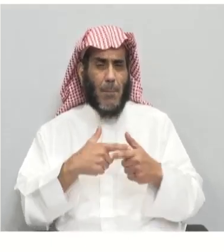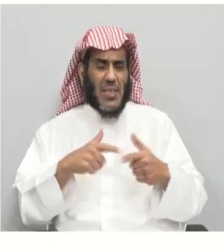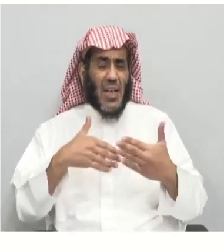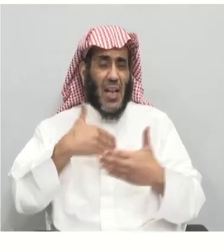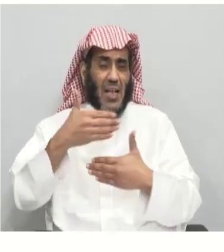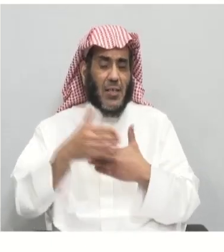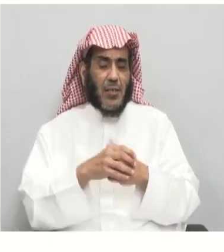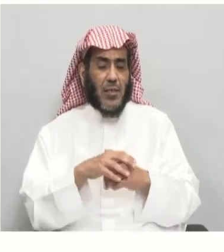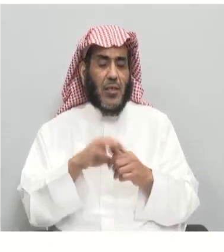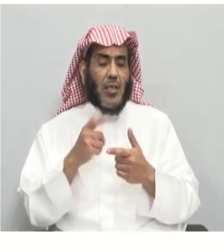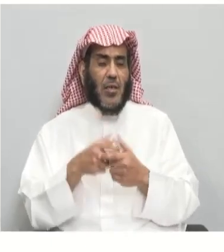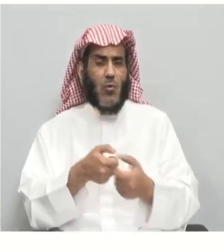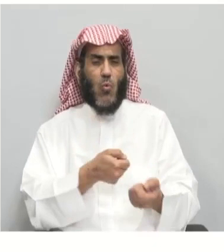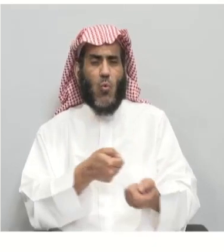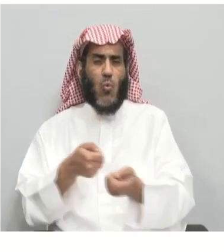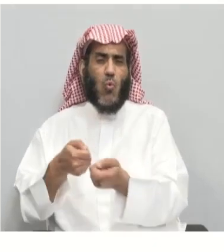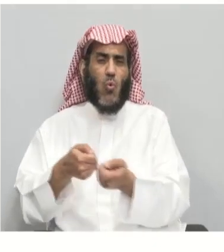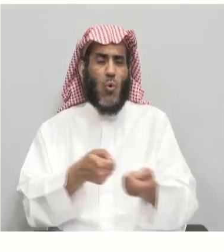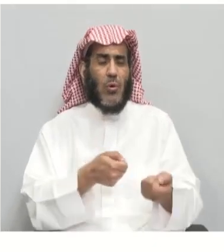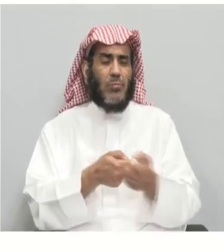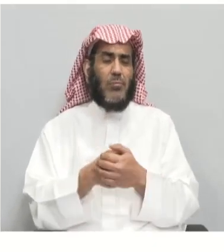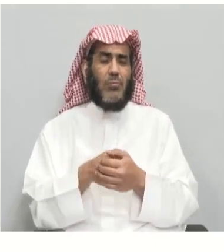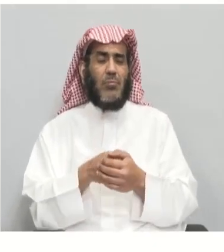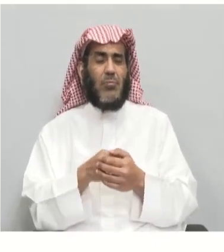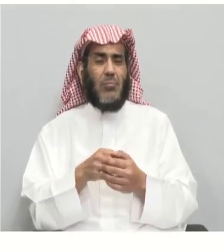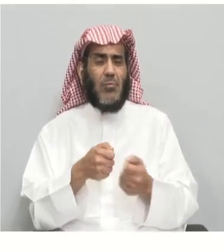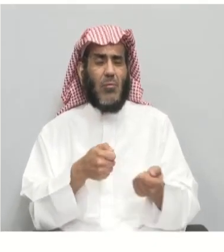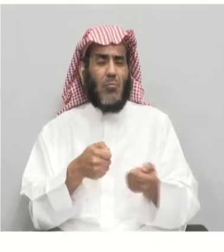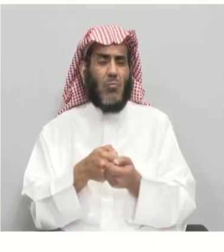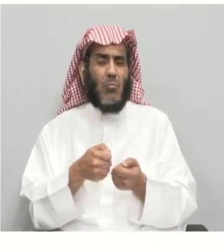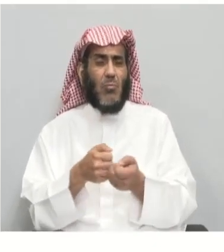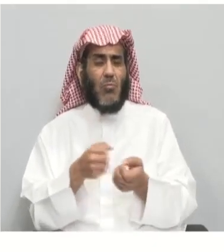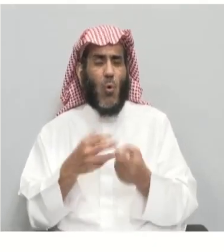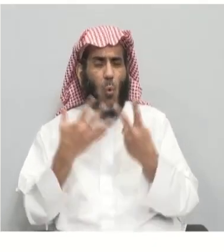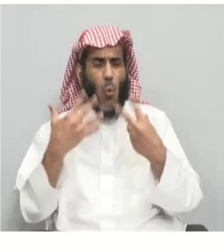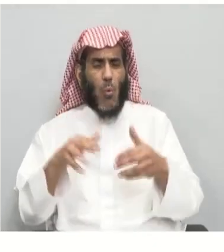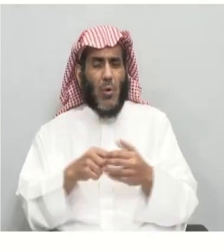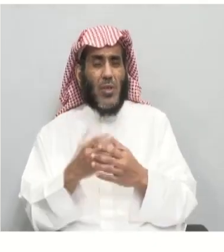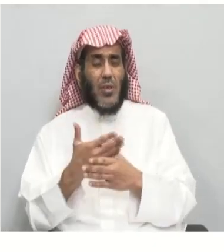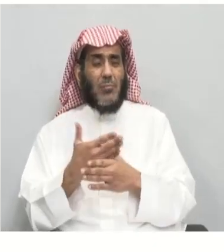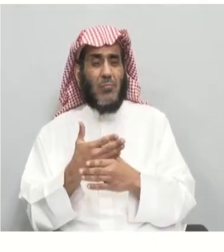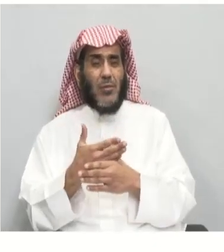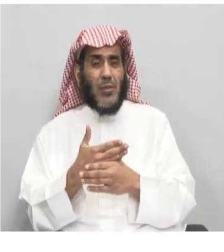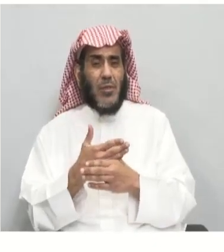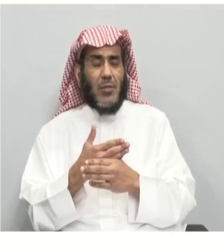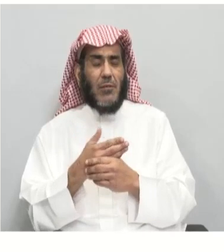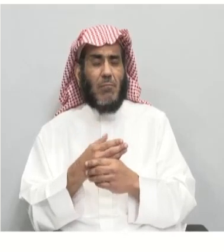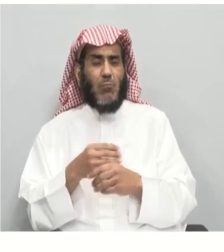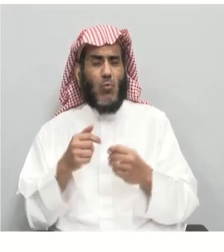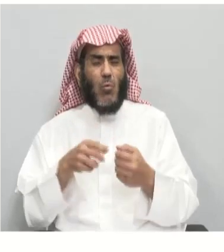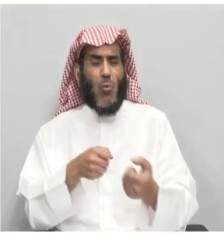الخارجي عن طريق استخدام الماء هدف فيها هدر للماء عن طريق